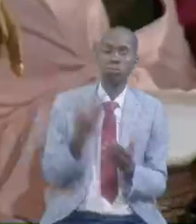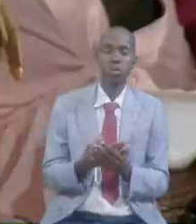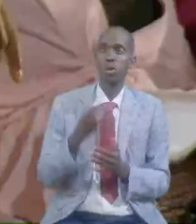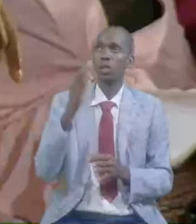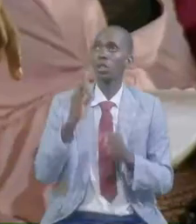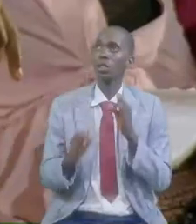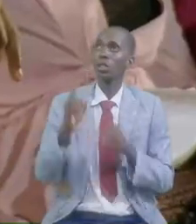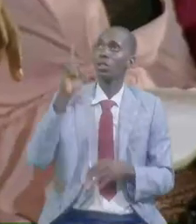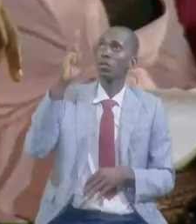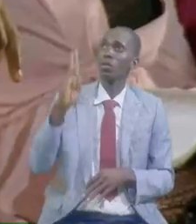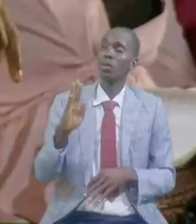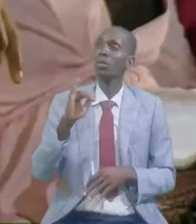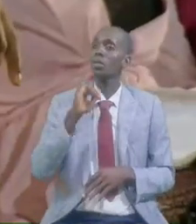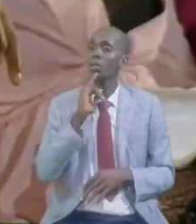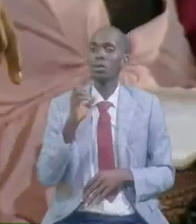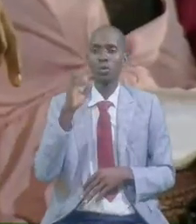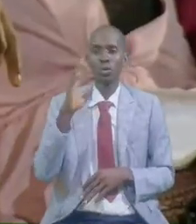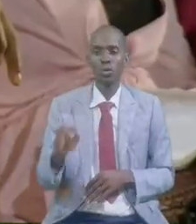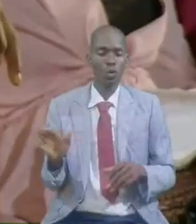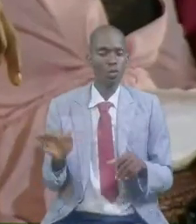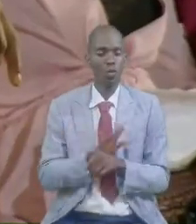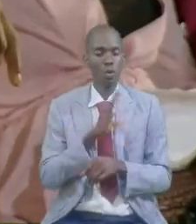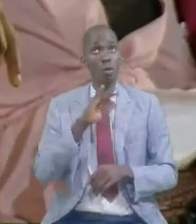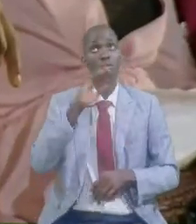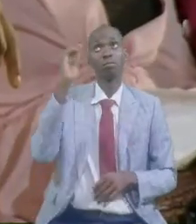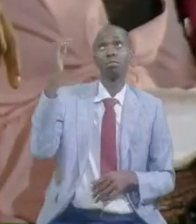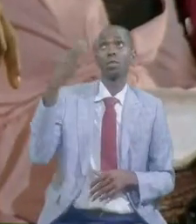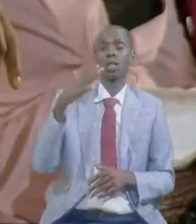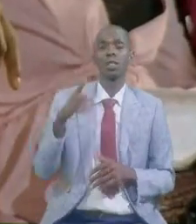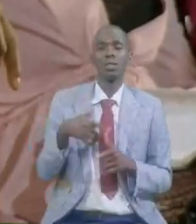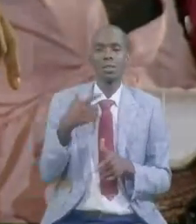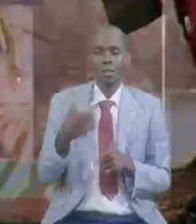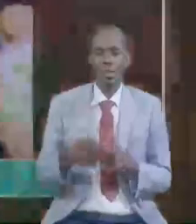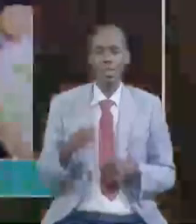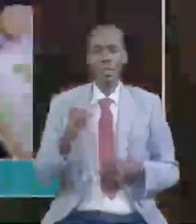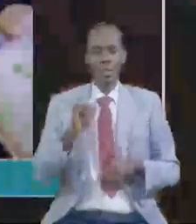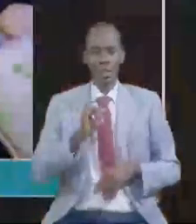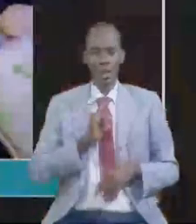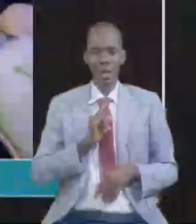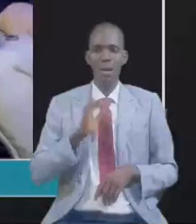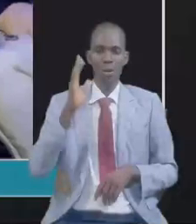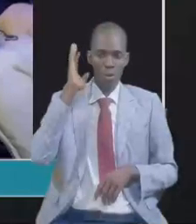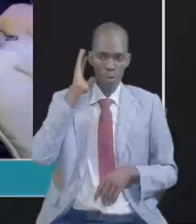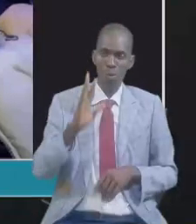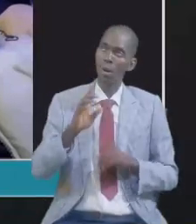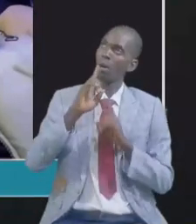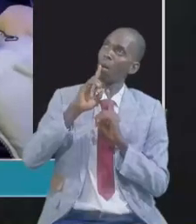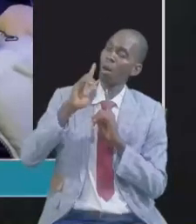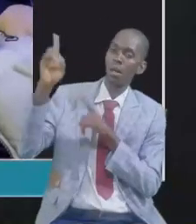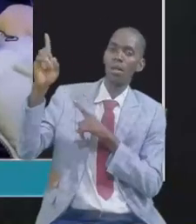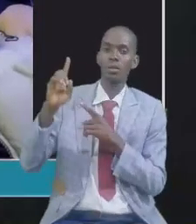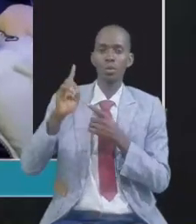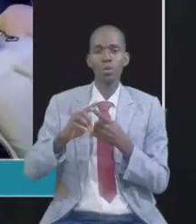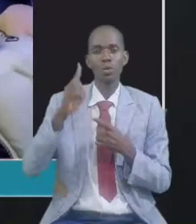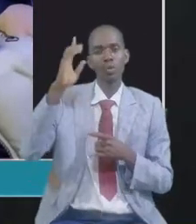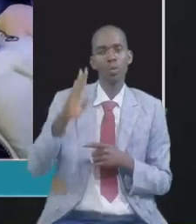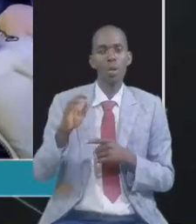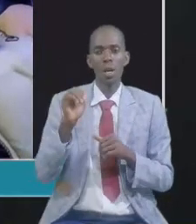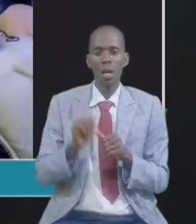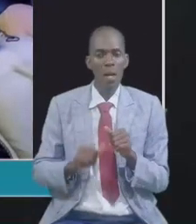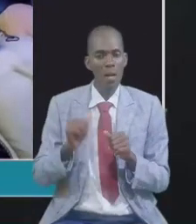bon, si Dieu a été si gracieux, alors je répondrai à l'amour. Toute forme